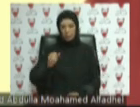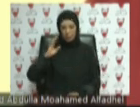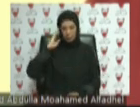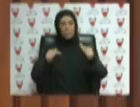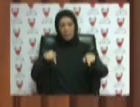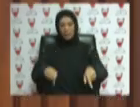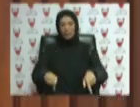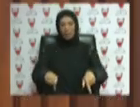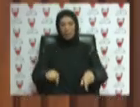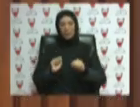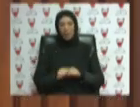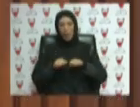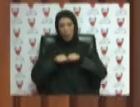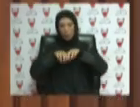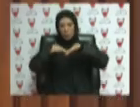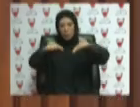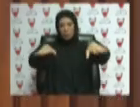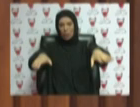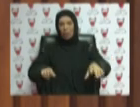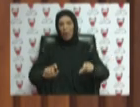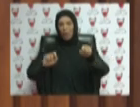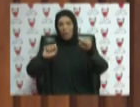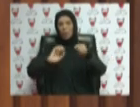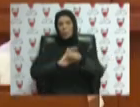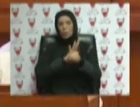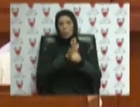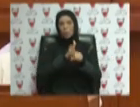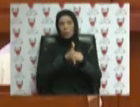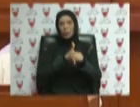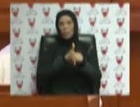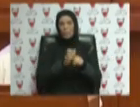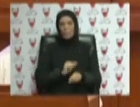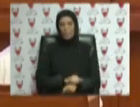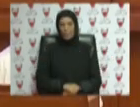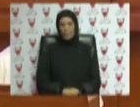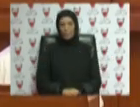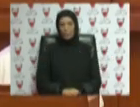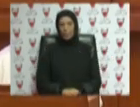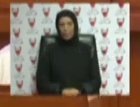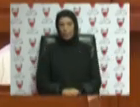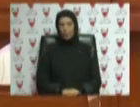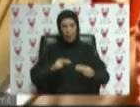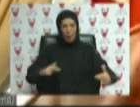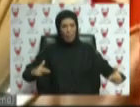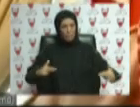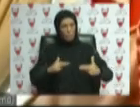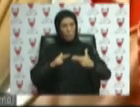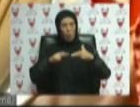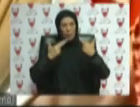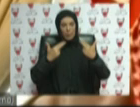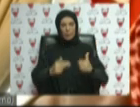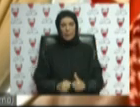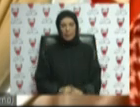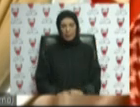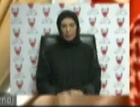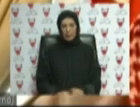طريقة التصويت وأخذ الملاحظات الأعضاء، تقسيم الاقتراحات وكل الآليات يعني